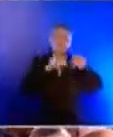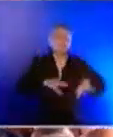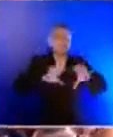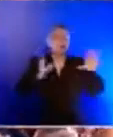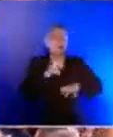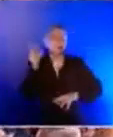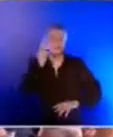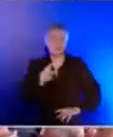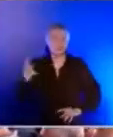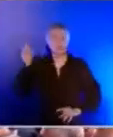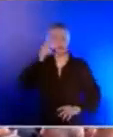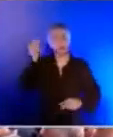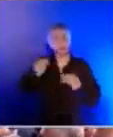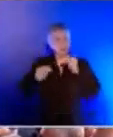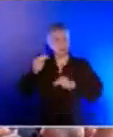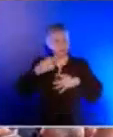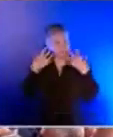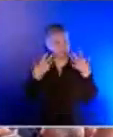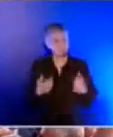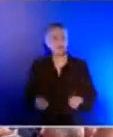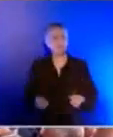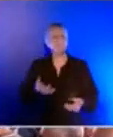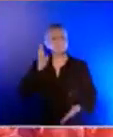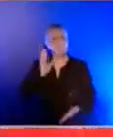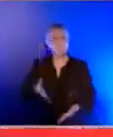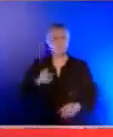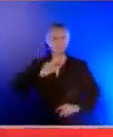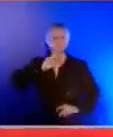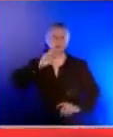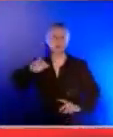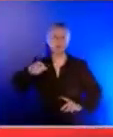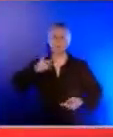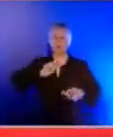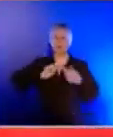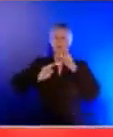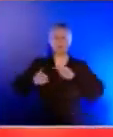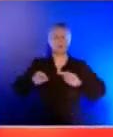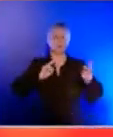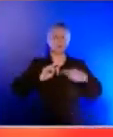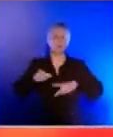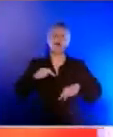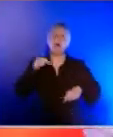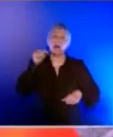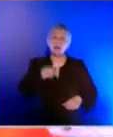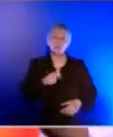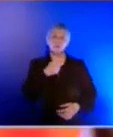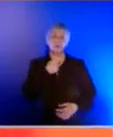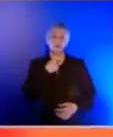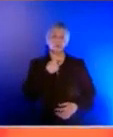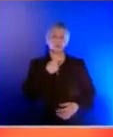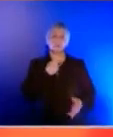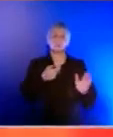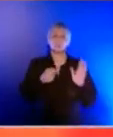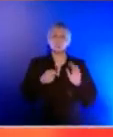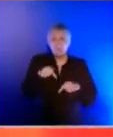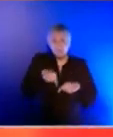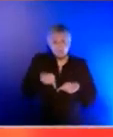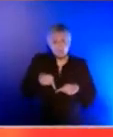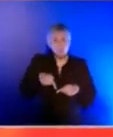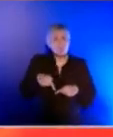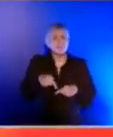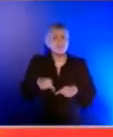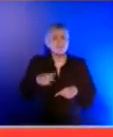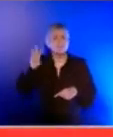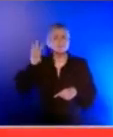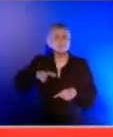Και νομίζω ότι είναι ακριβώς αυτή την ανάγκη την οποία πρέπει να υπηρετήσουμε και αυτές τις τρεις ημέρες της προγραμματικής